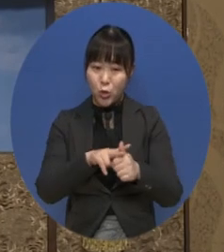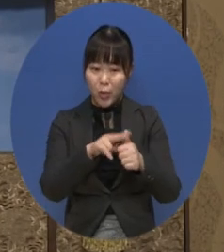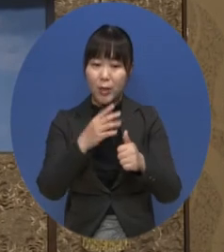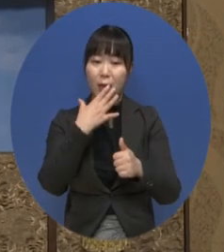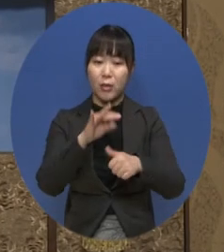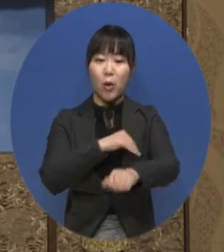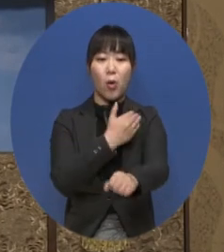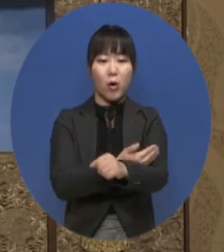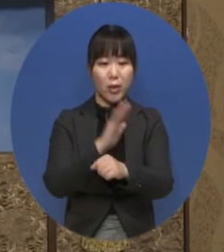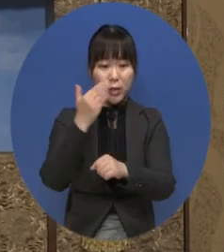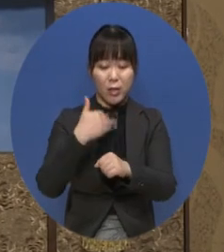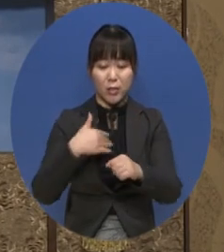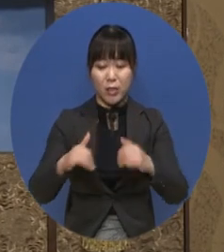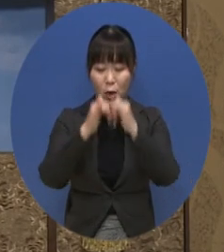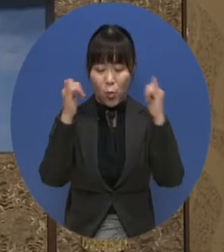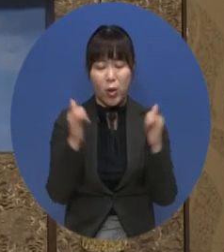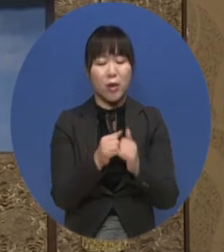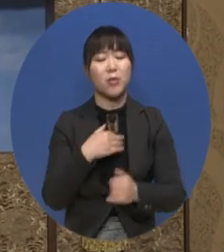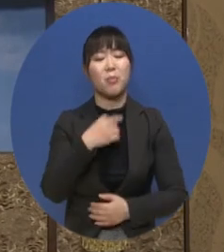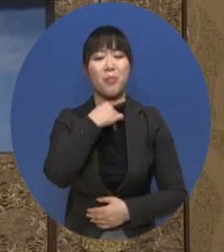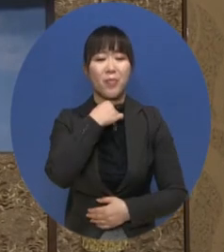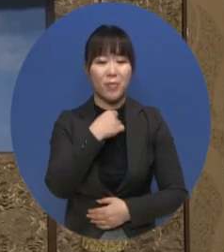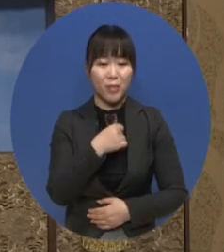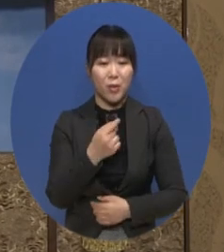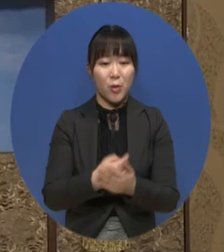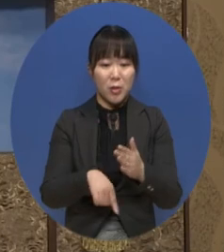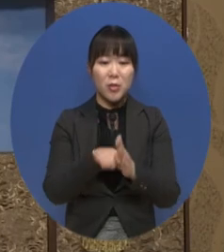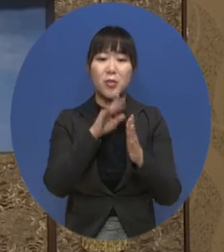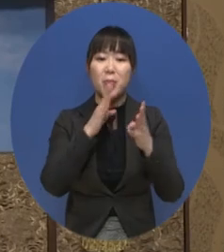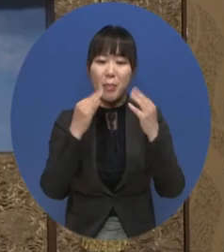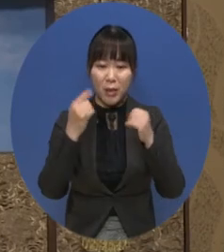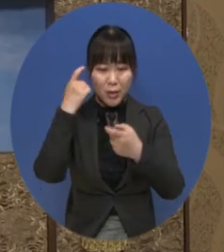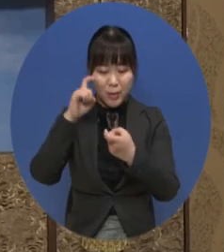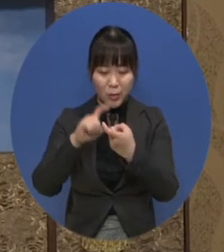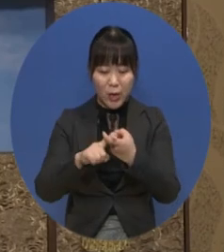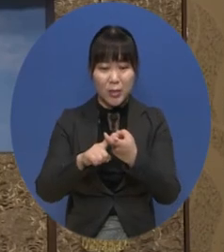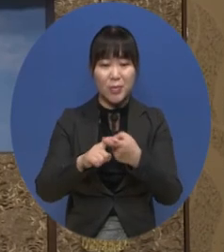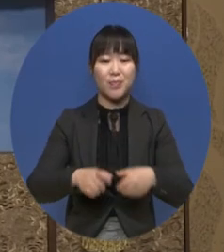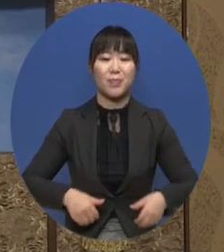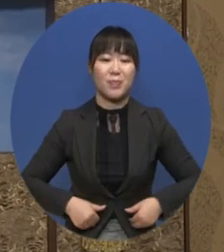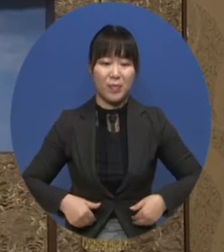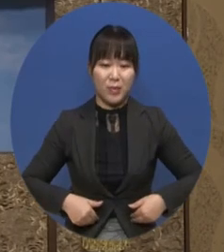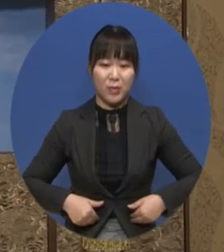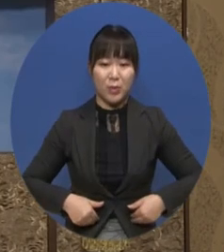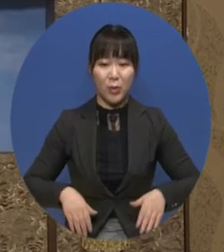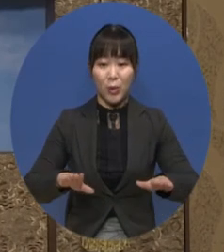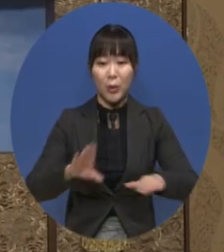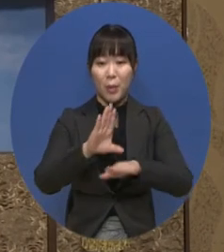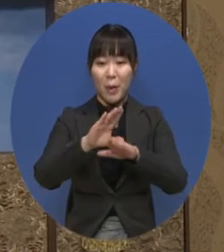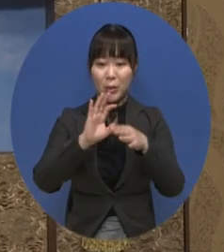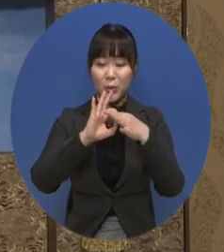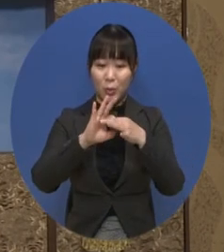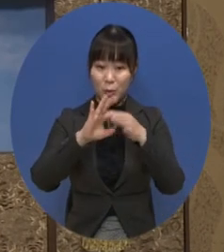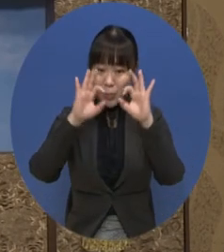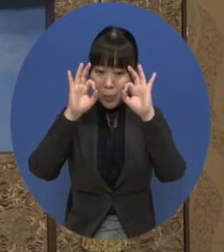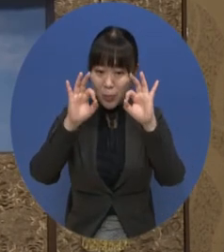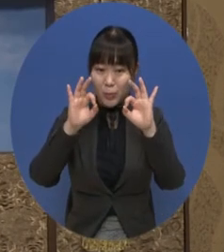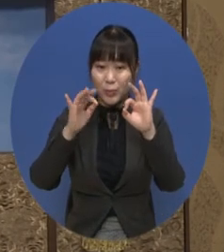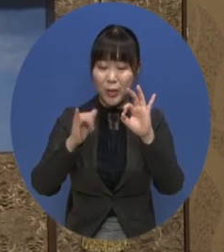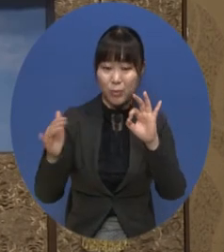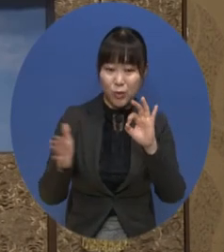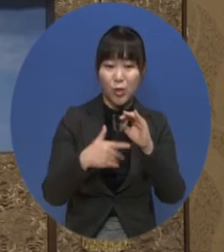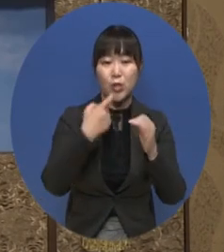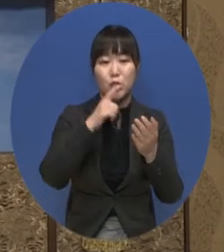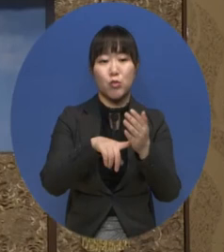권리가 되는 사회를 저는 꿈꿉니다. 근데 그러기 위해서는 많은 사람들의 관심이 필요한데요. 그래서 오늘 방송을 보신 분들부터